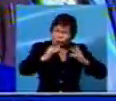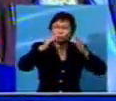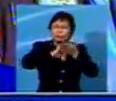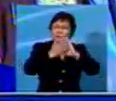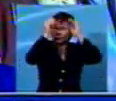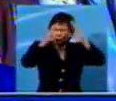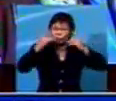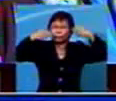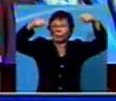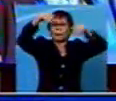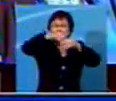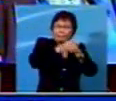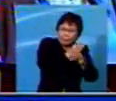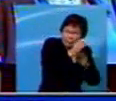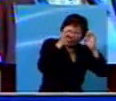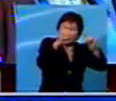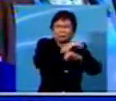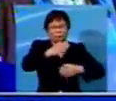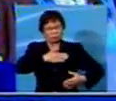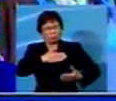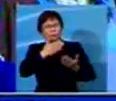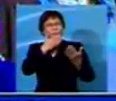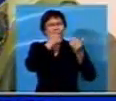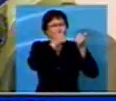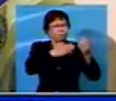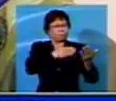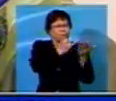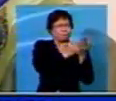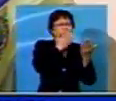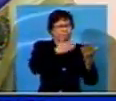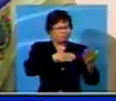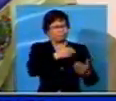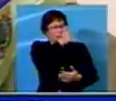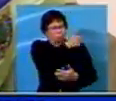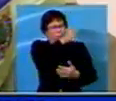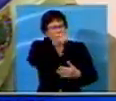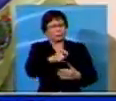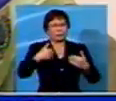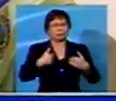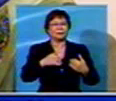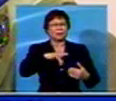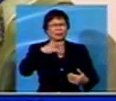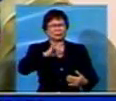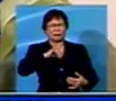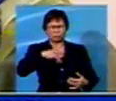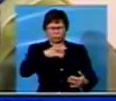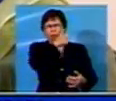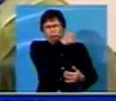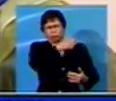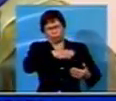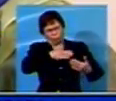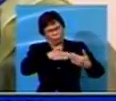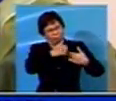dalam bidang pendidikan malah perlu mempunyai integriti Saya rasa integriti is got to do the